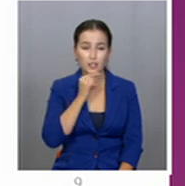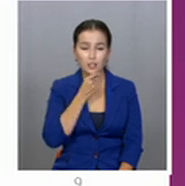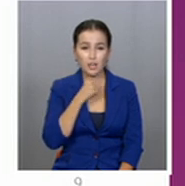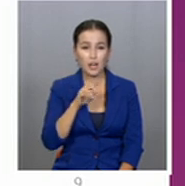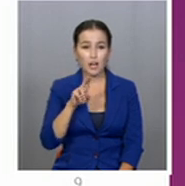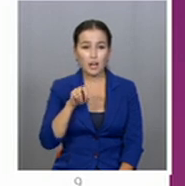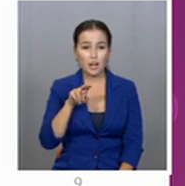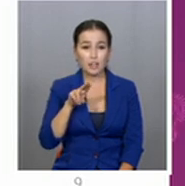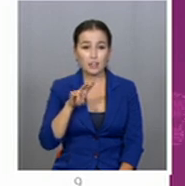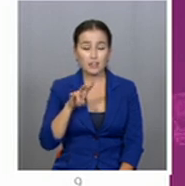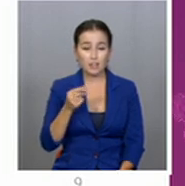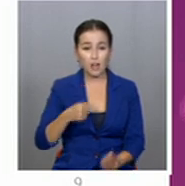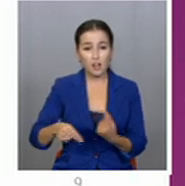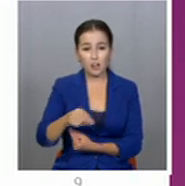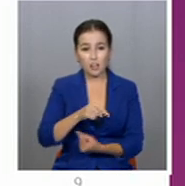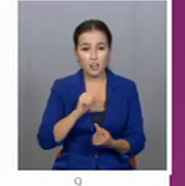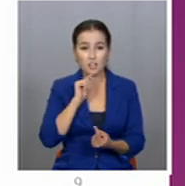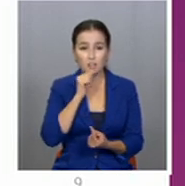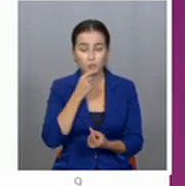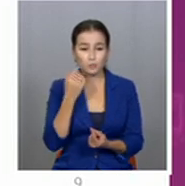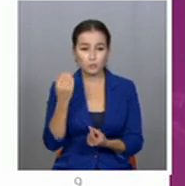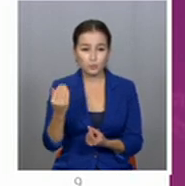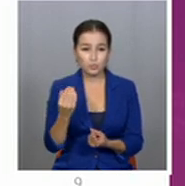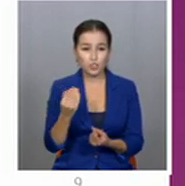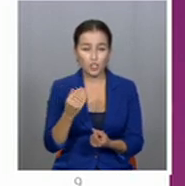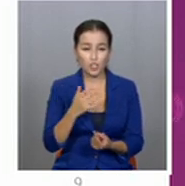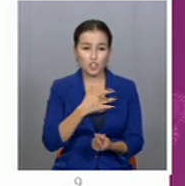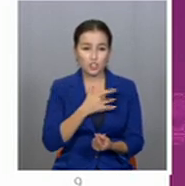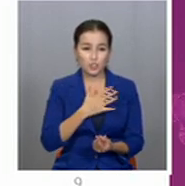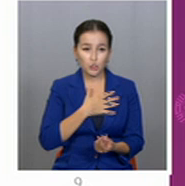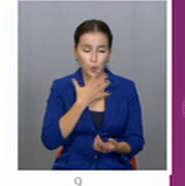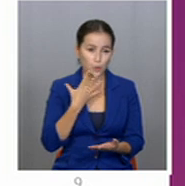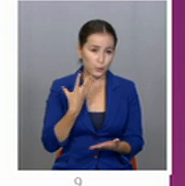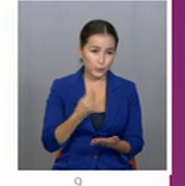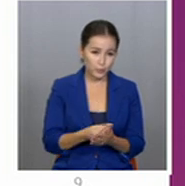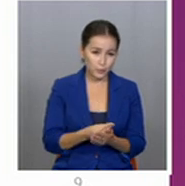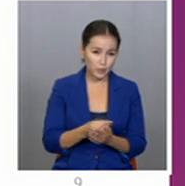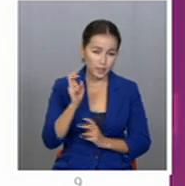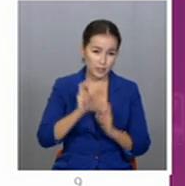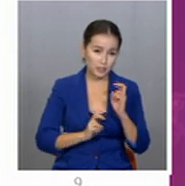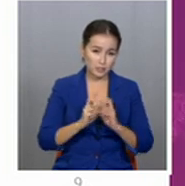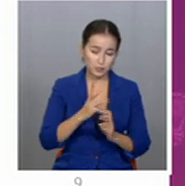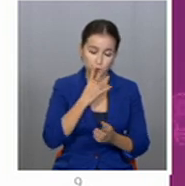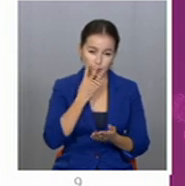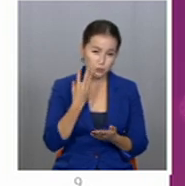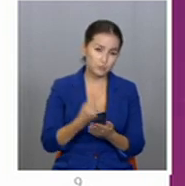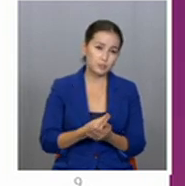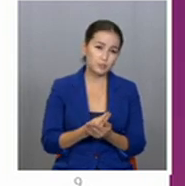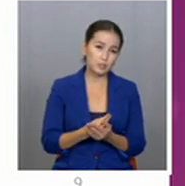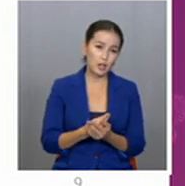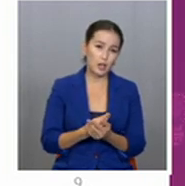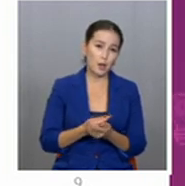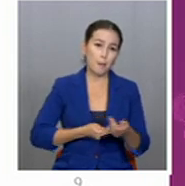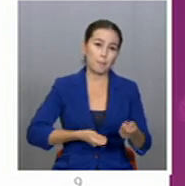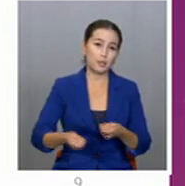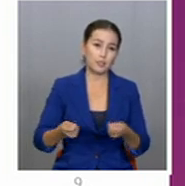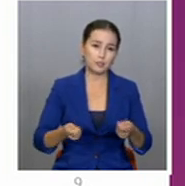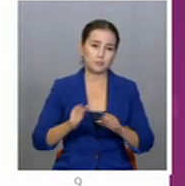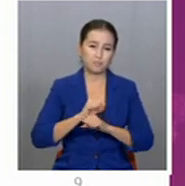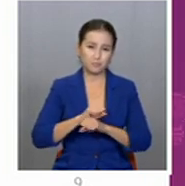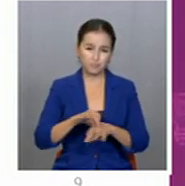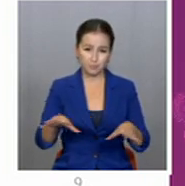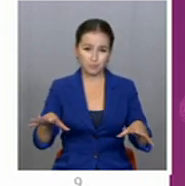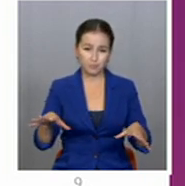Нарықтық экономиканың белгілері жеке меншік, еркін кәсіпкерлік, билік шашыранды